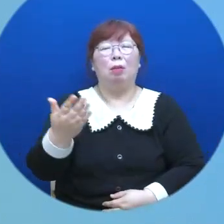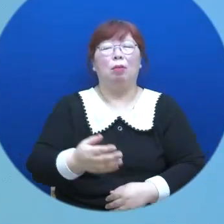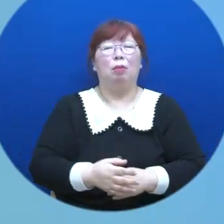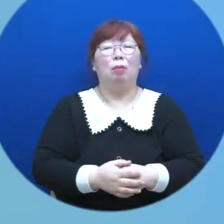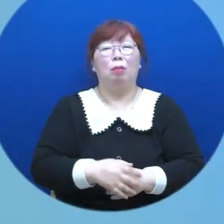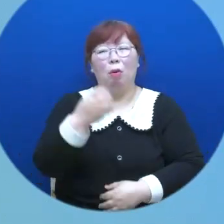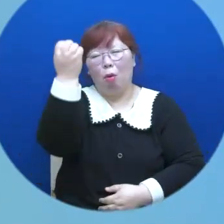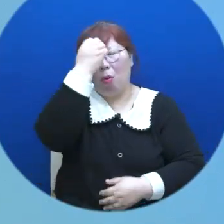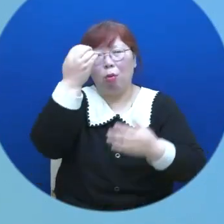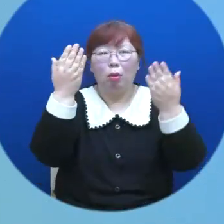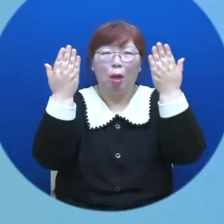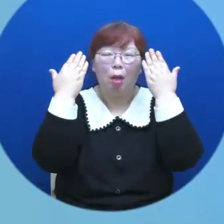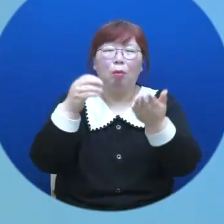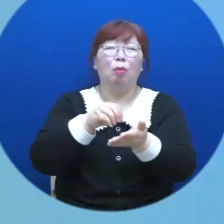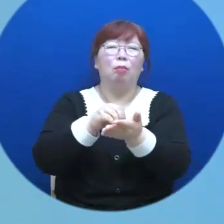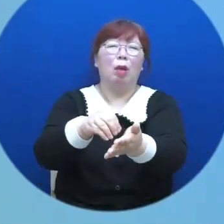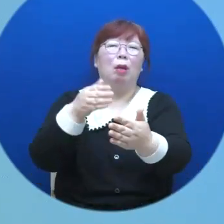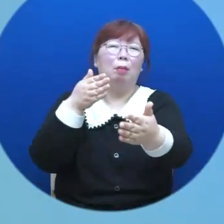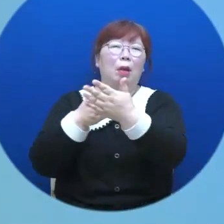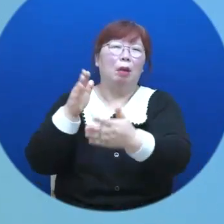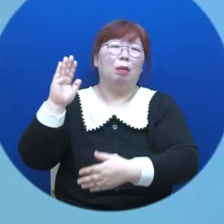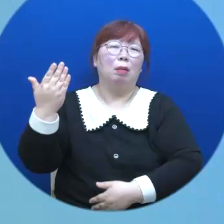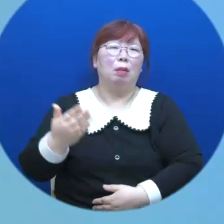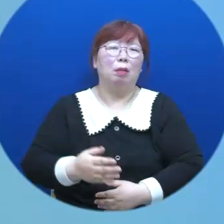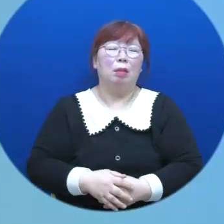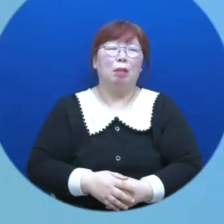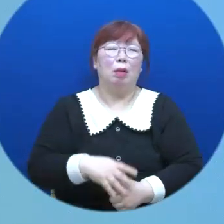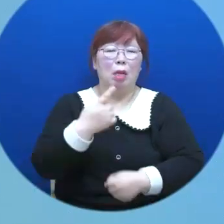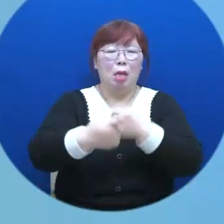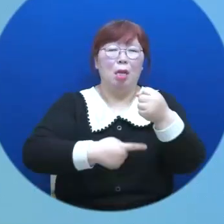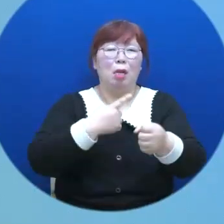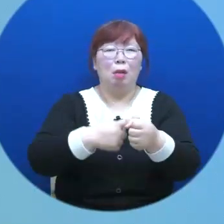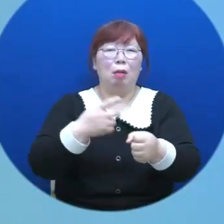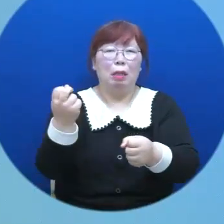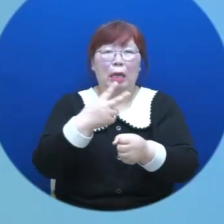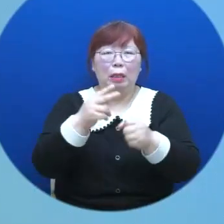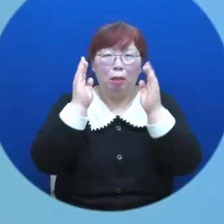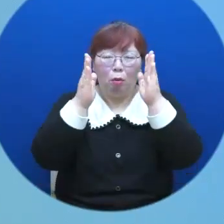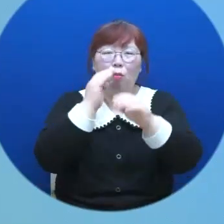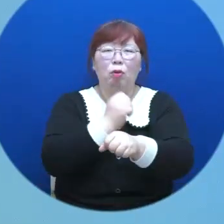고등학교 못 갔어요. 1년 재수해서 고등학교 가요.